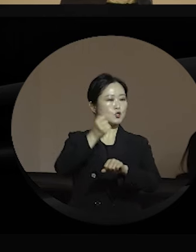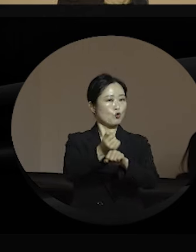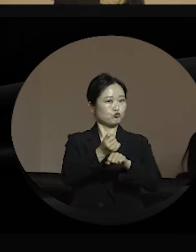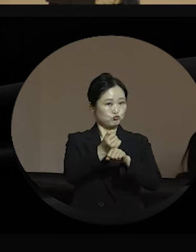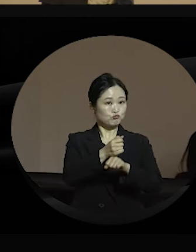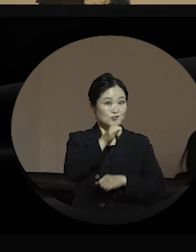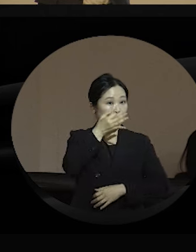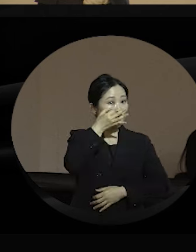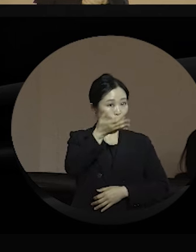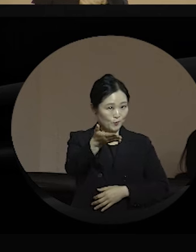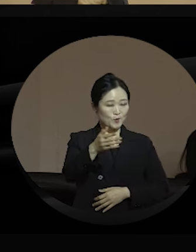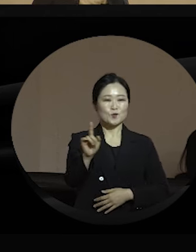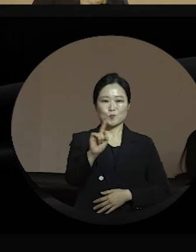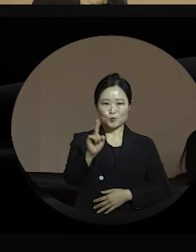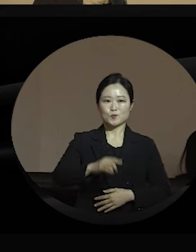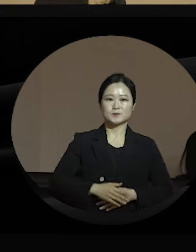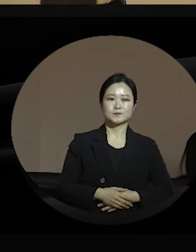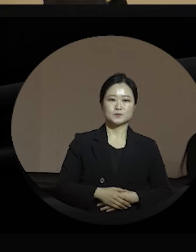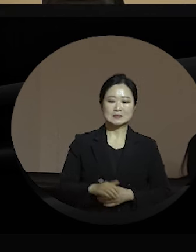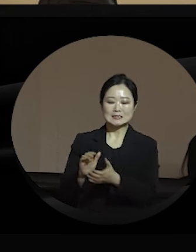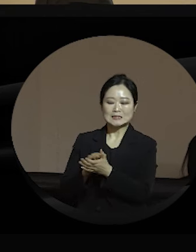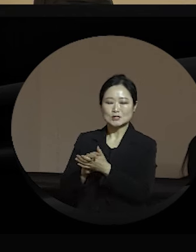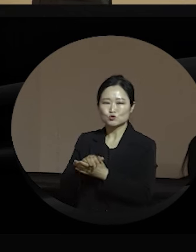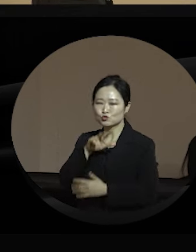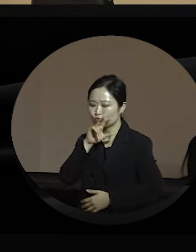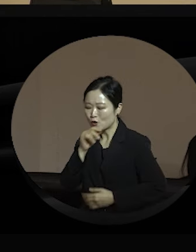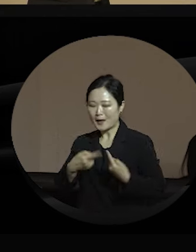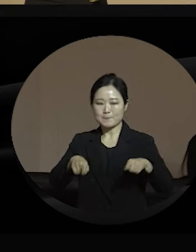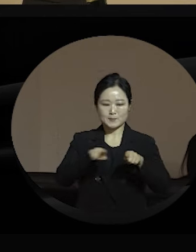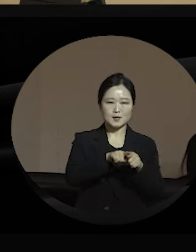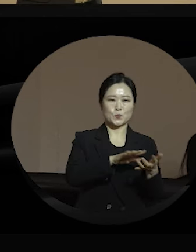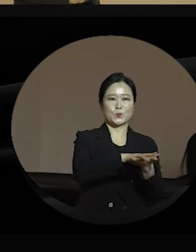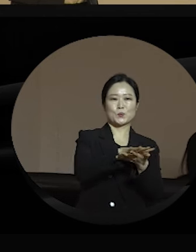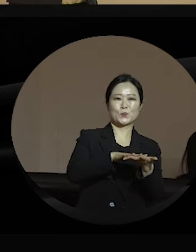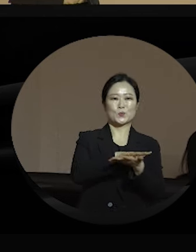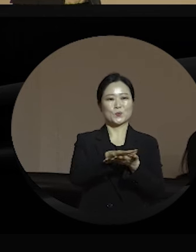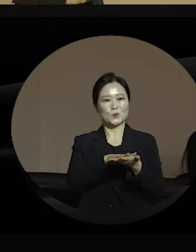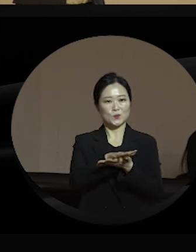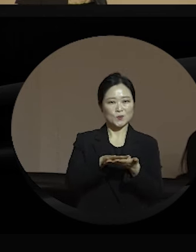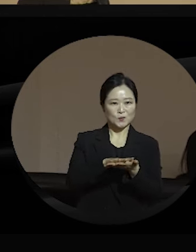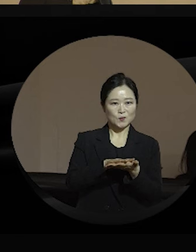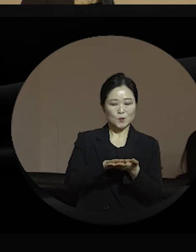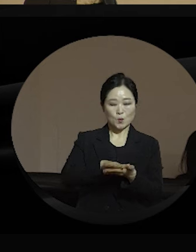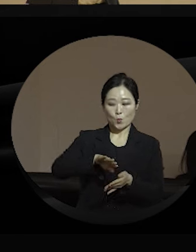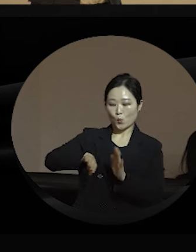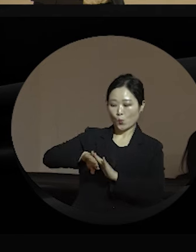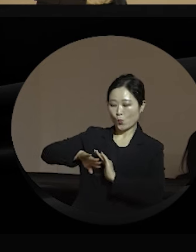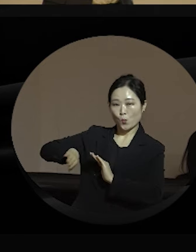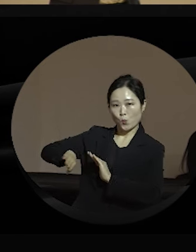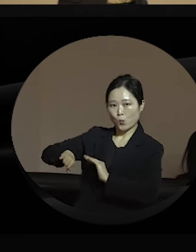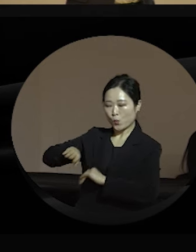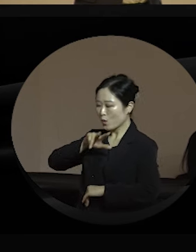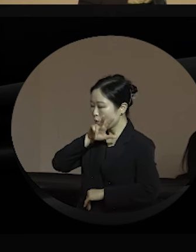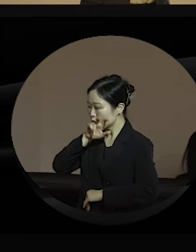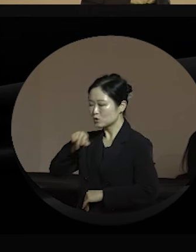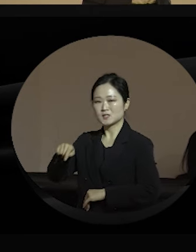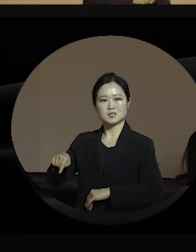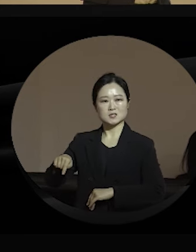장난감을 자기가 선택하고 동료 쥐와 함께 놀아요. 오른쪽에 있는 쥐는 동일한 빈도나 시간으로